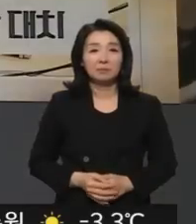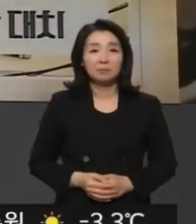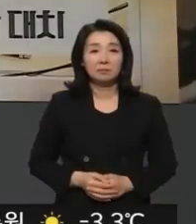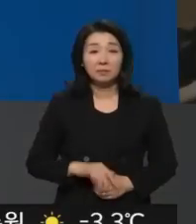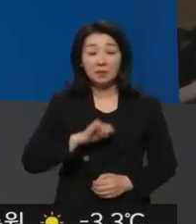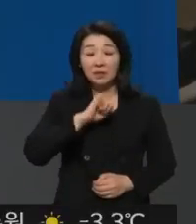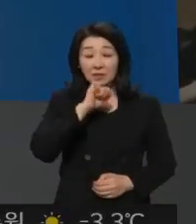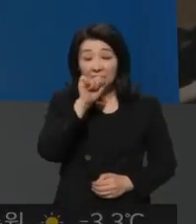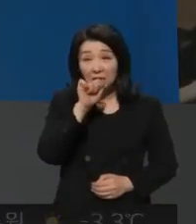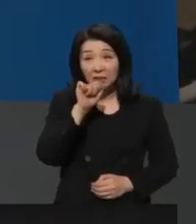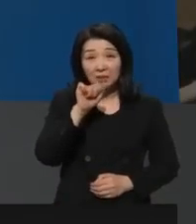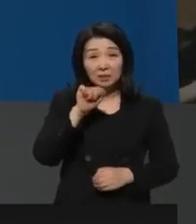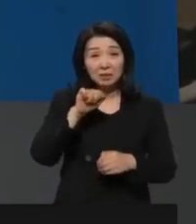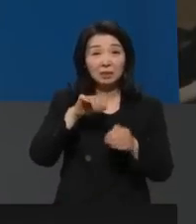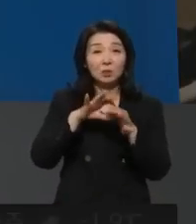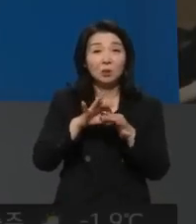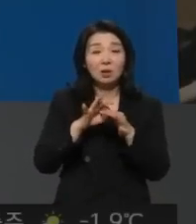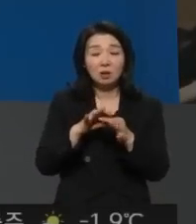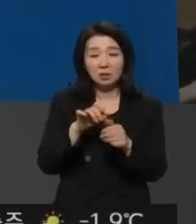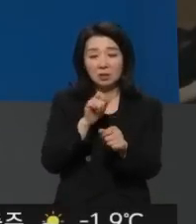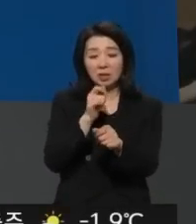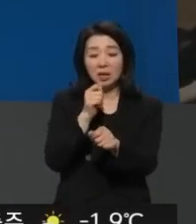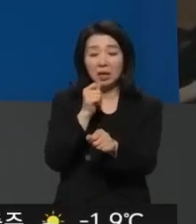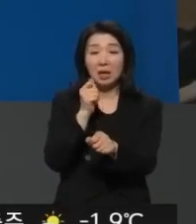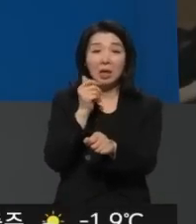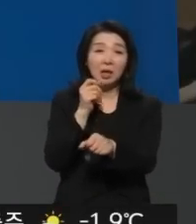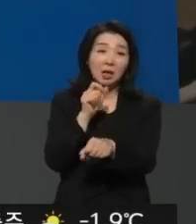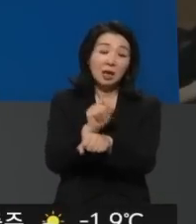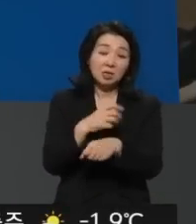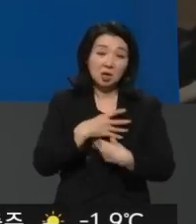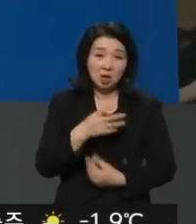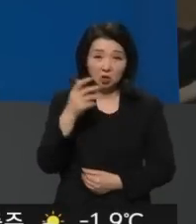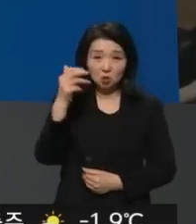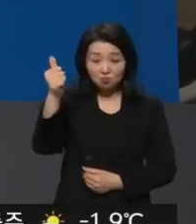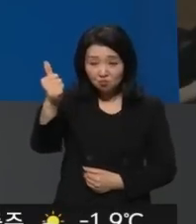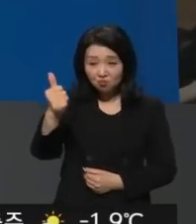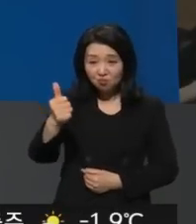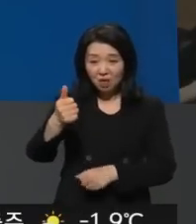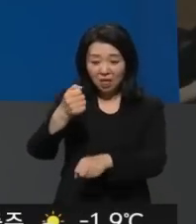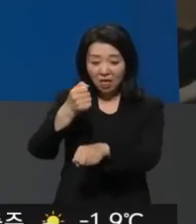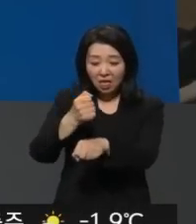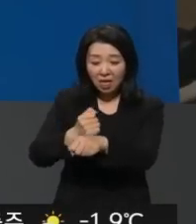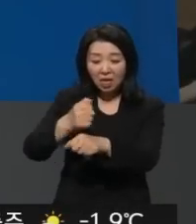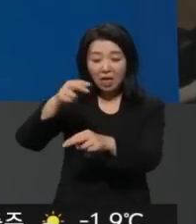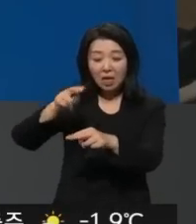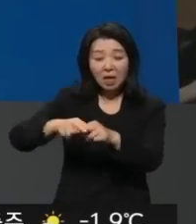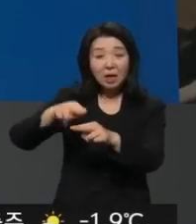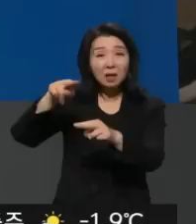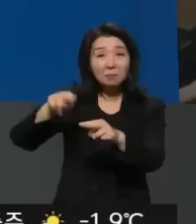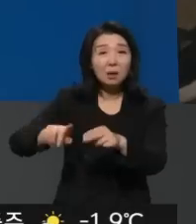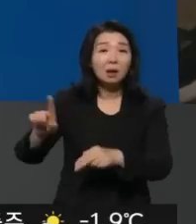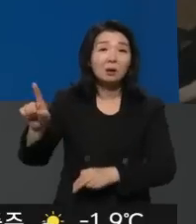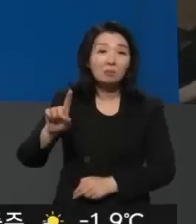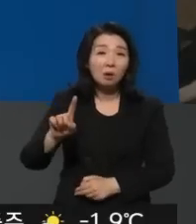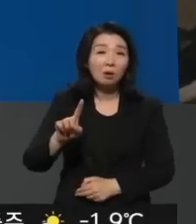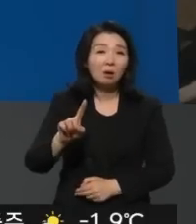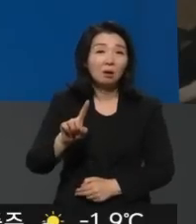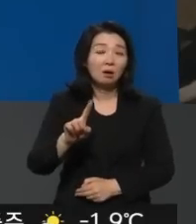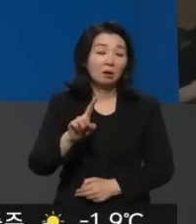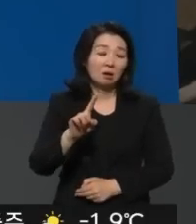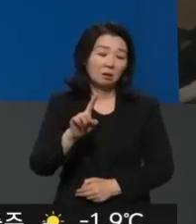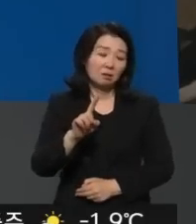네, 예산안 정국이 이 이상민 장관의 거취 문제 또 국정조사 맞물리면서 그야말로 여야의 강대강 대치